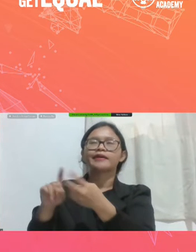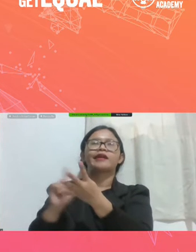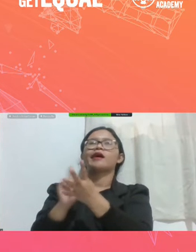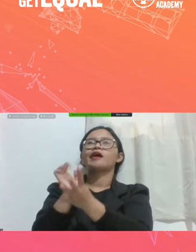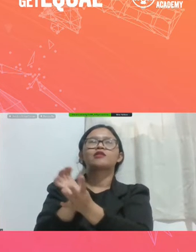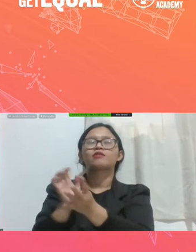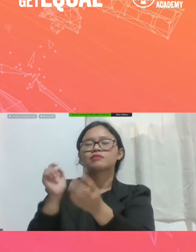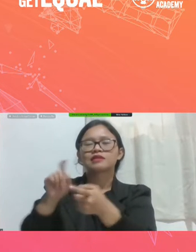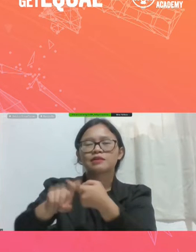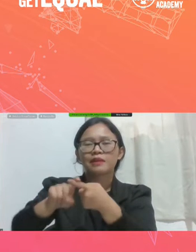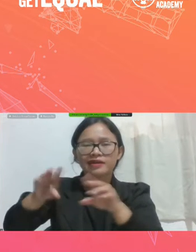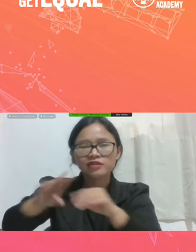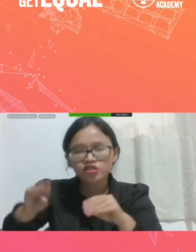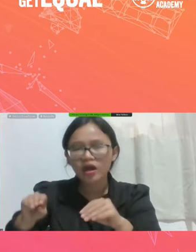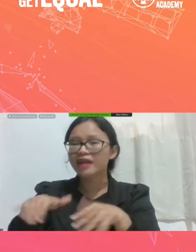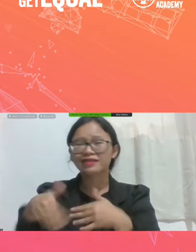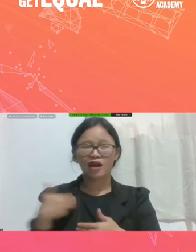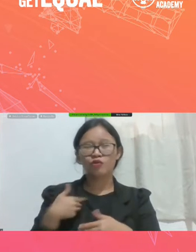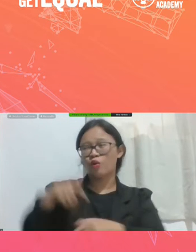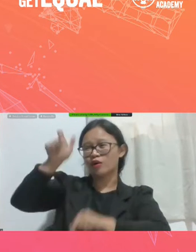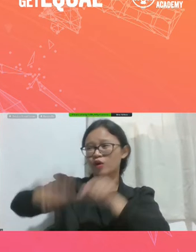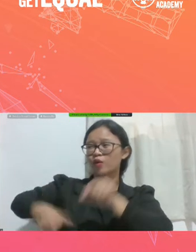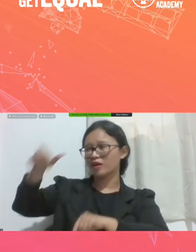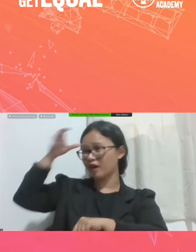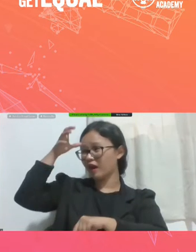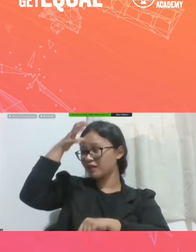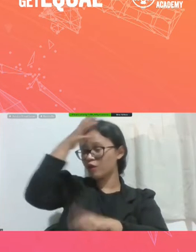akun-akun bodong ya. Next lagi.